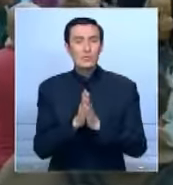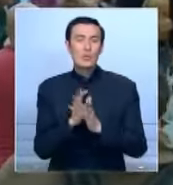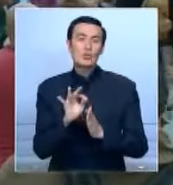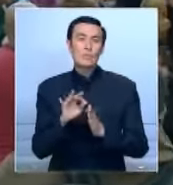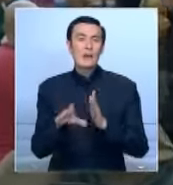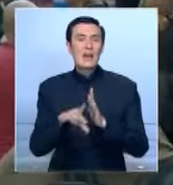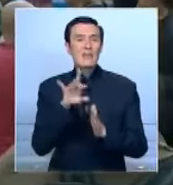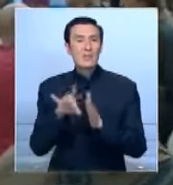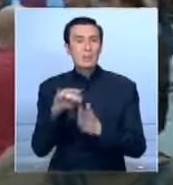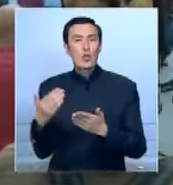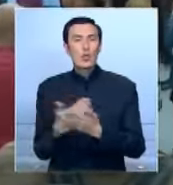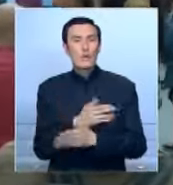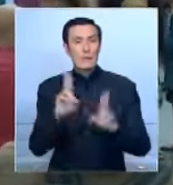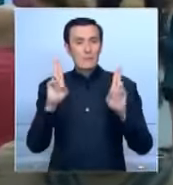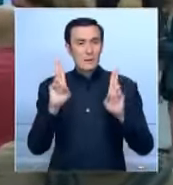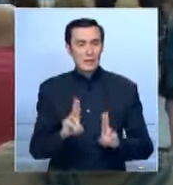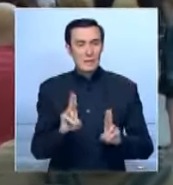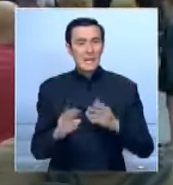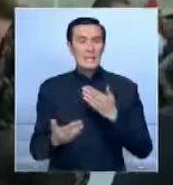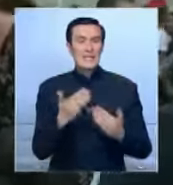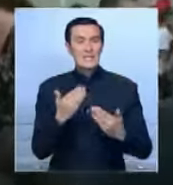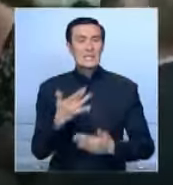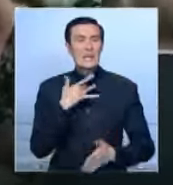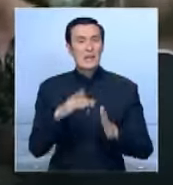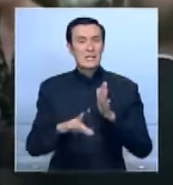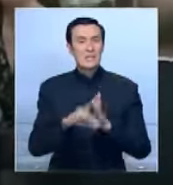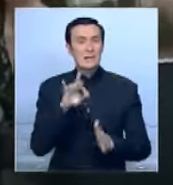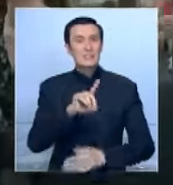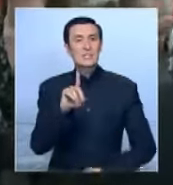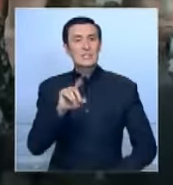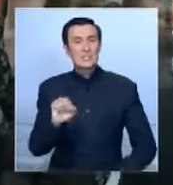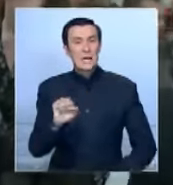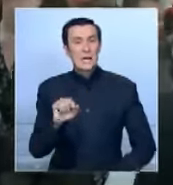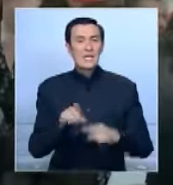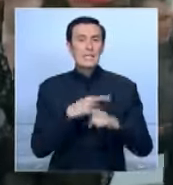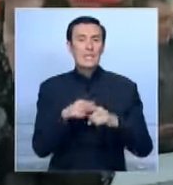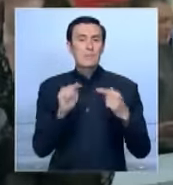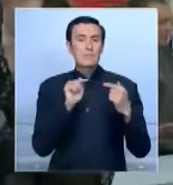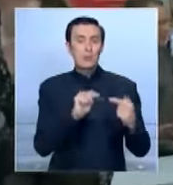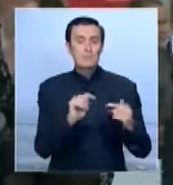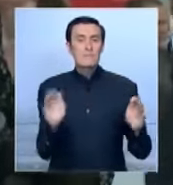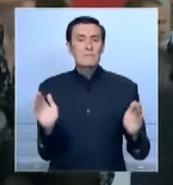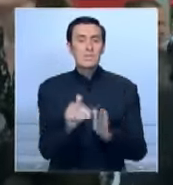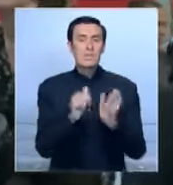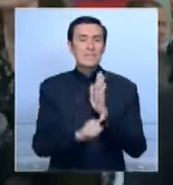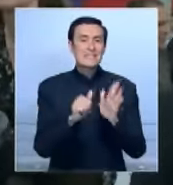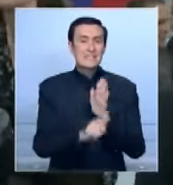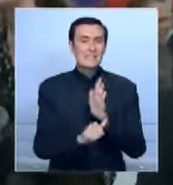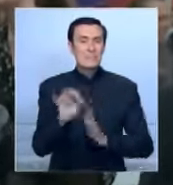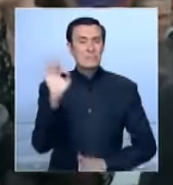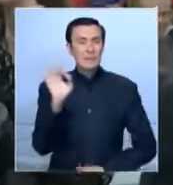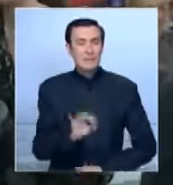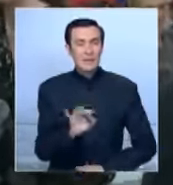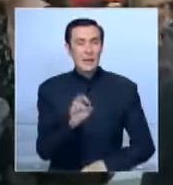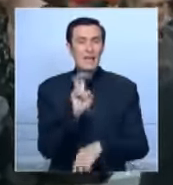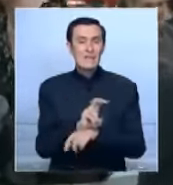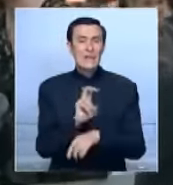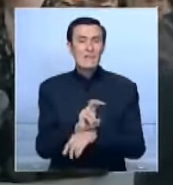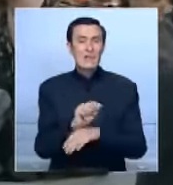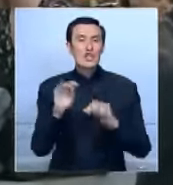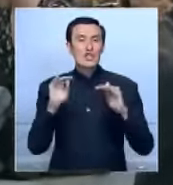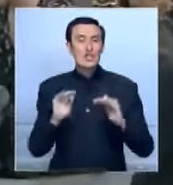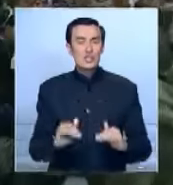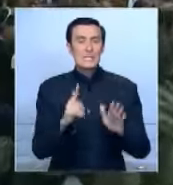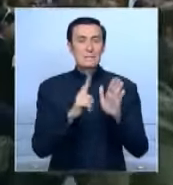отношении референдума новое правило. А если проголосовавших за или против менее 60%, а явка